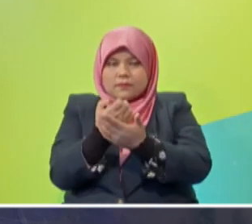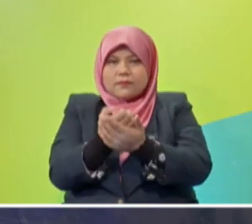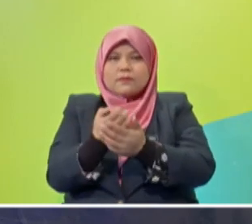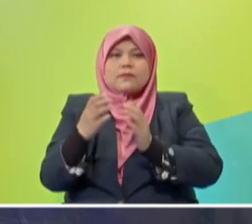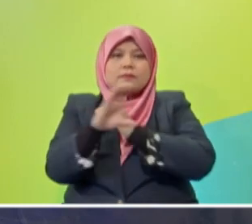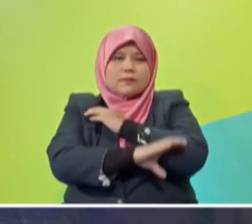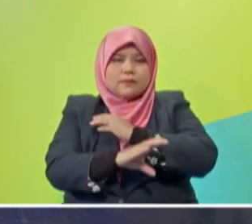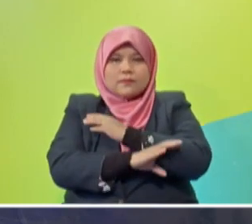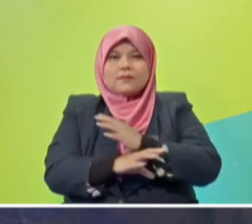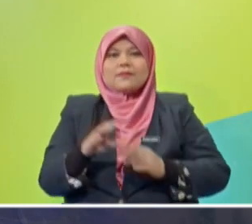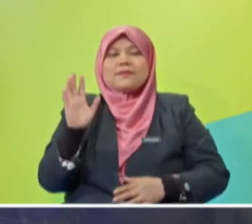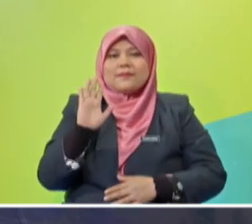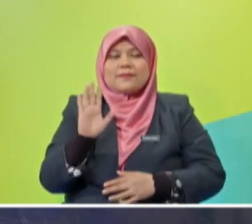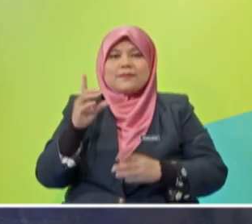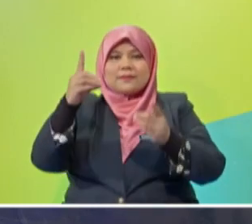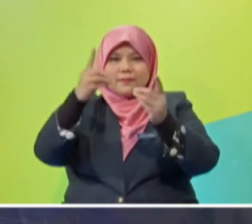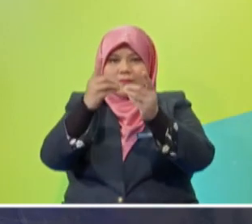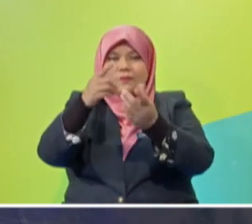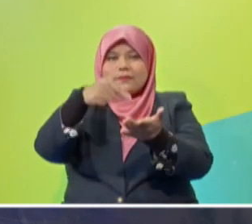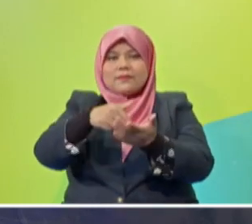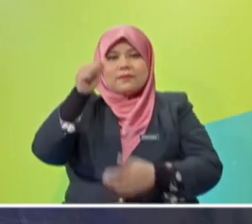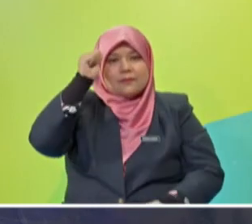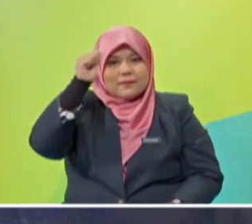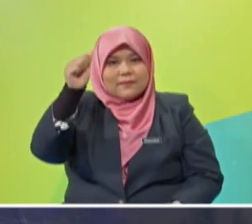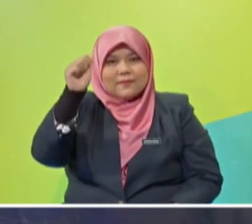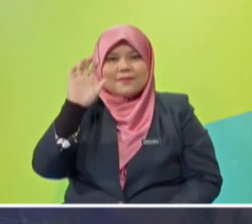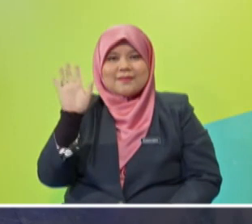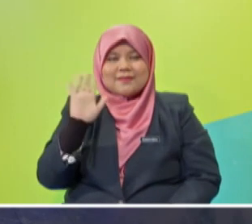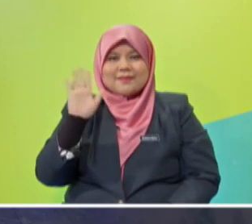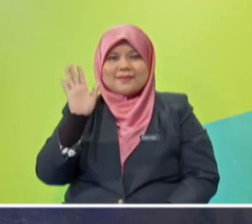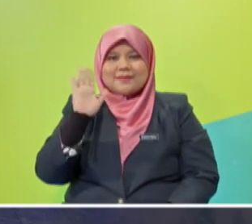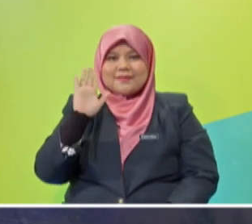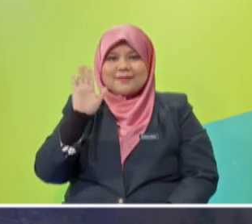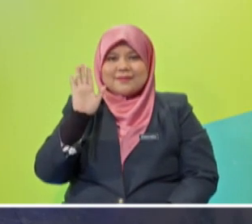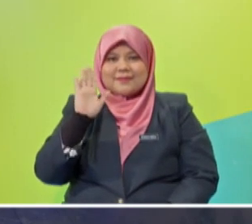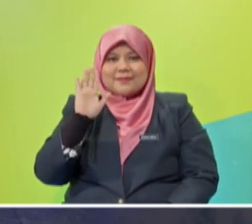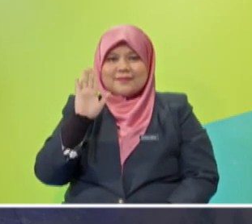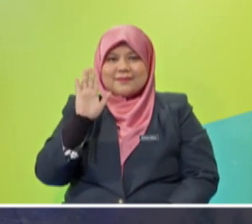Baiklah cikgu, kalau nanti kita berjumpa lagi dengan itu. Assalamualaikum. Bye-bye.